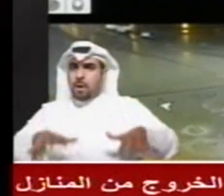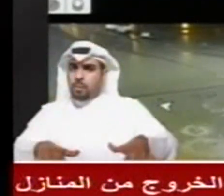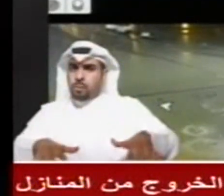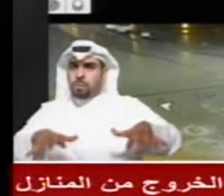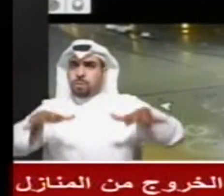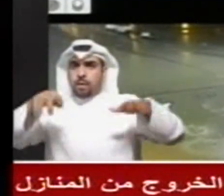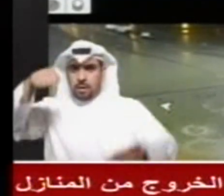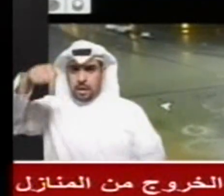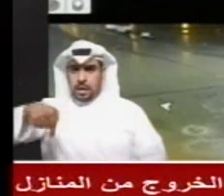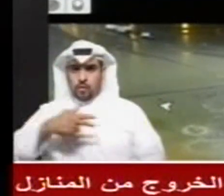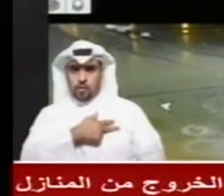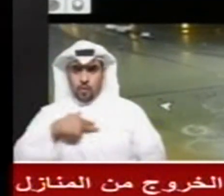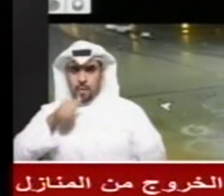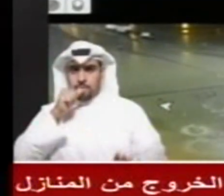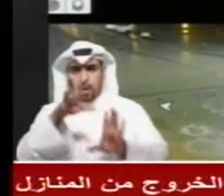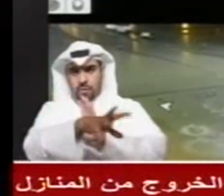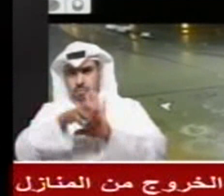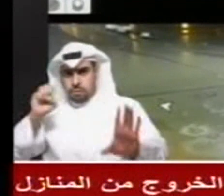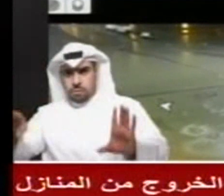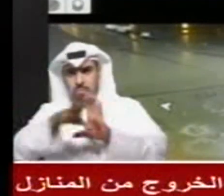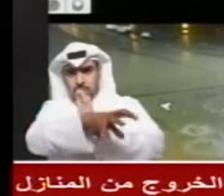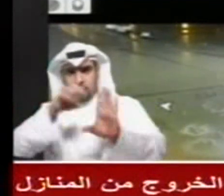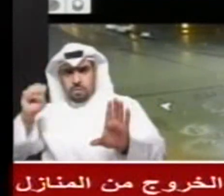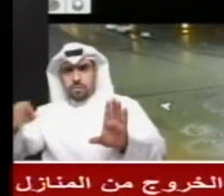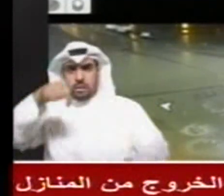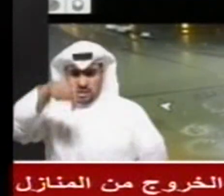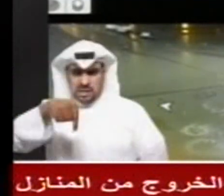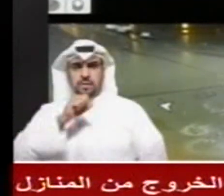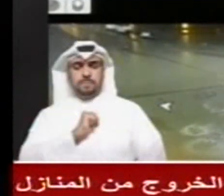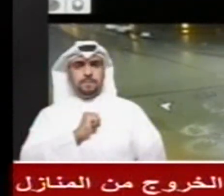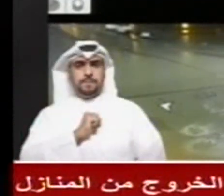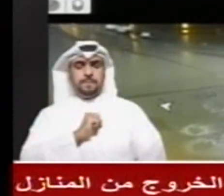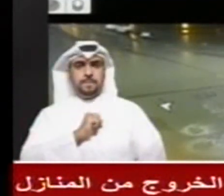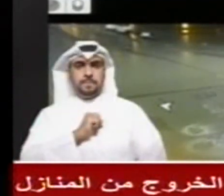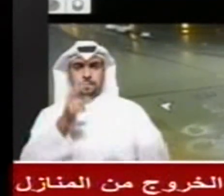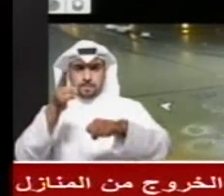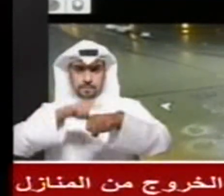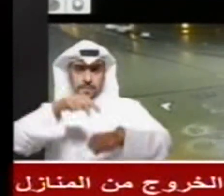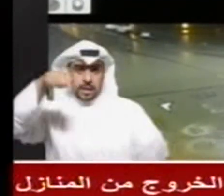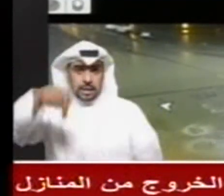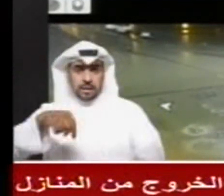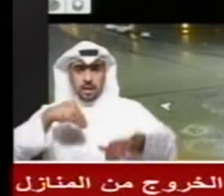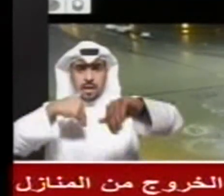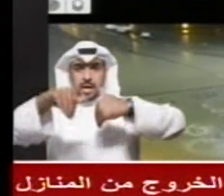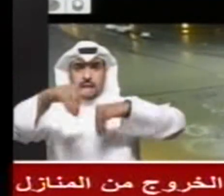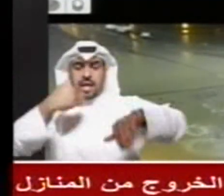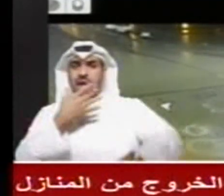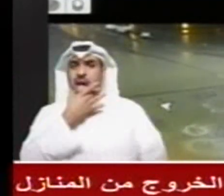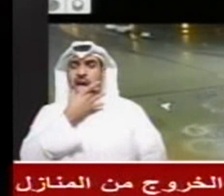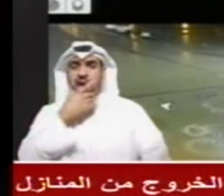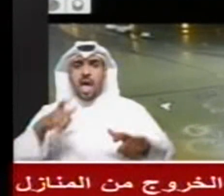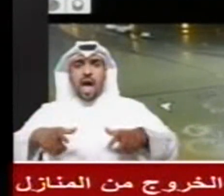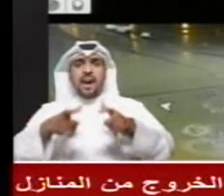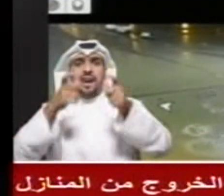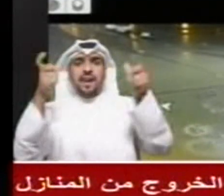إجراءات السحب المياه قدر الإمكان. طبعا هذه عندنا ايضا طريق الرياض السريع على